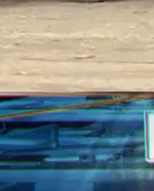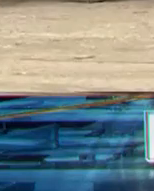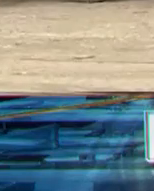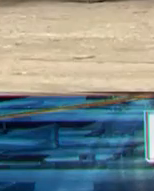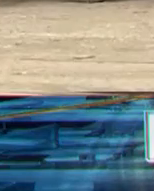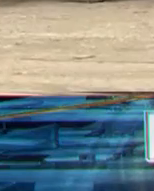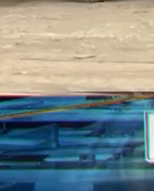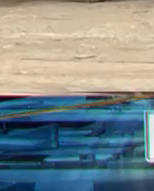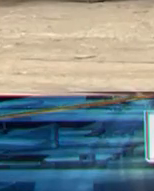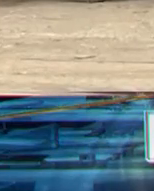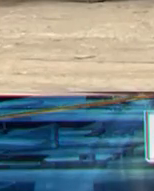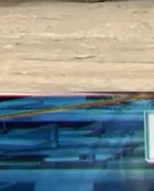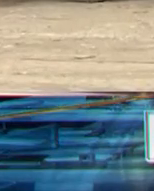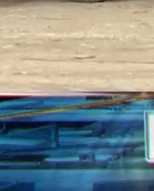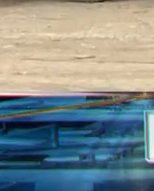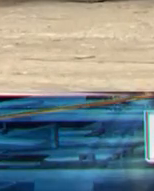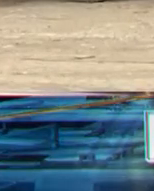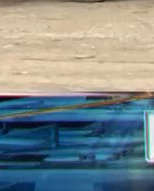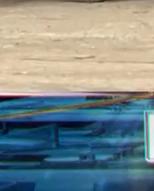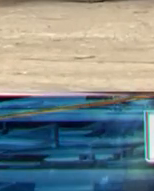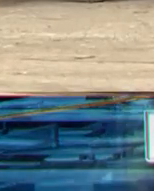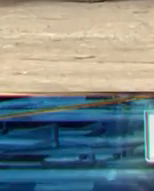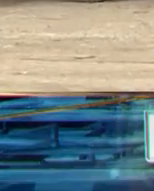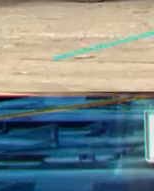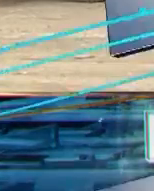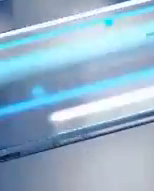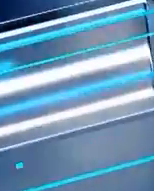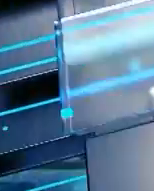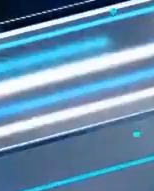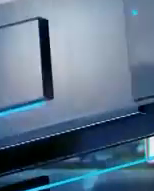Құны құрылыс құны 11 миллиардтан аса тұрады.